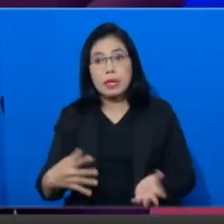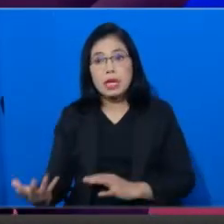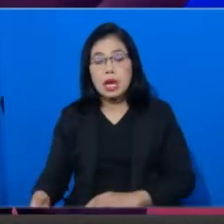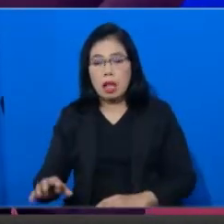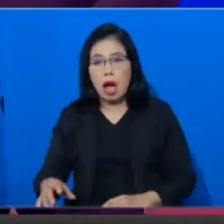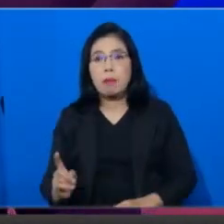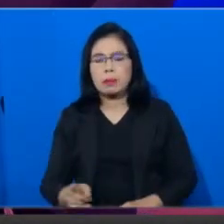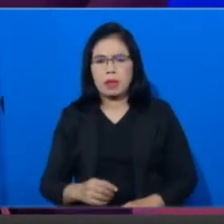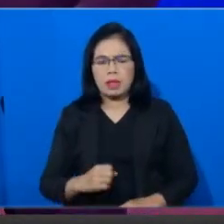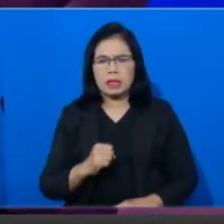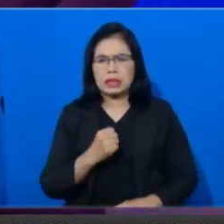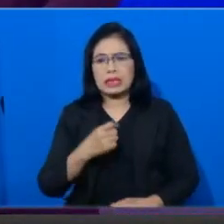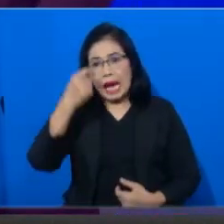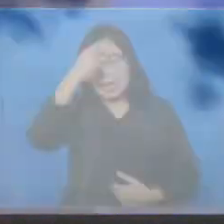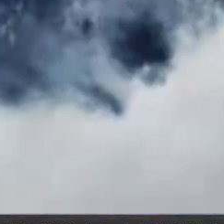sakit jantung.